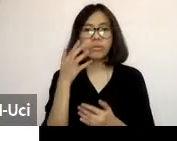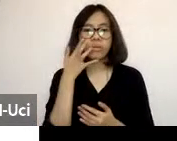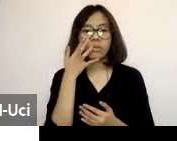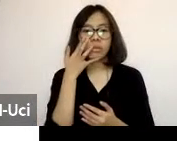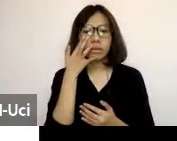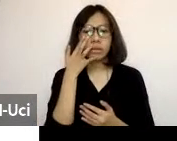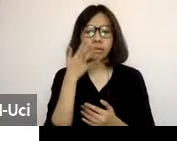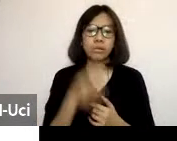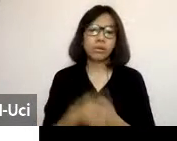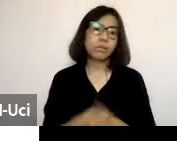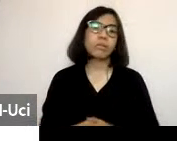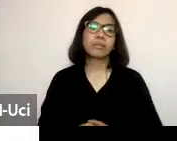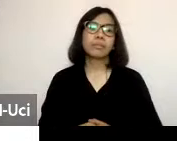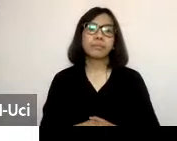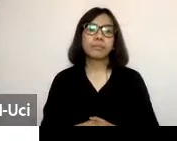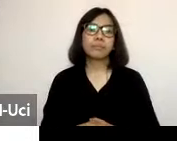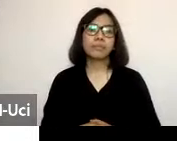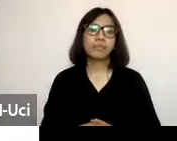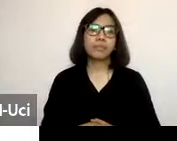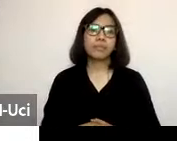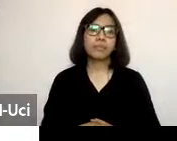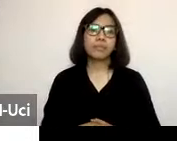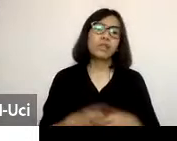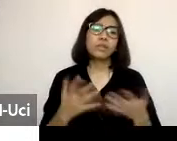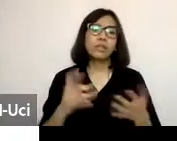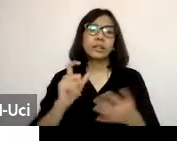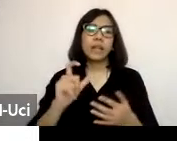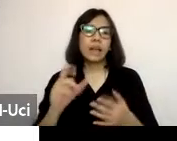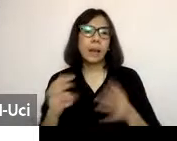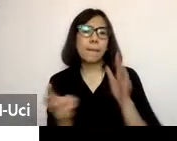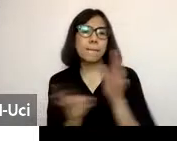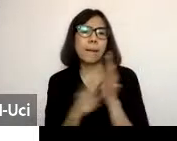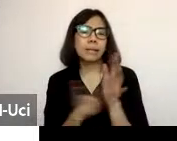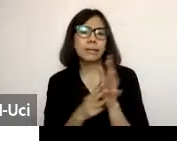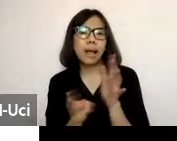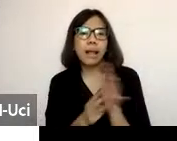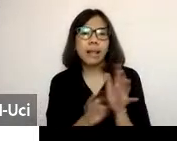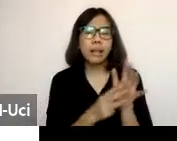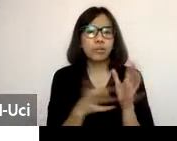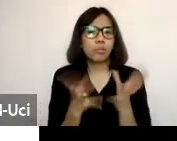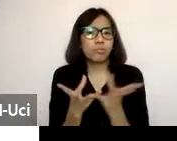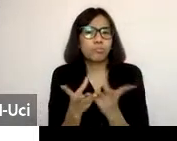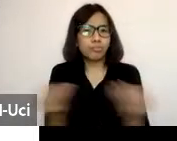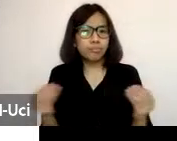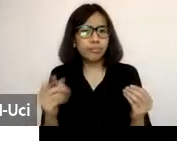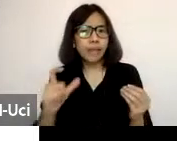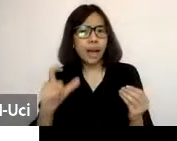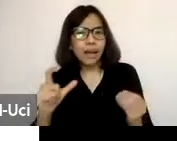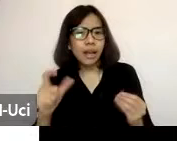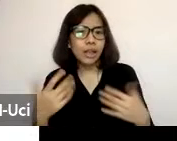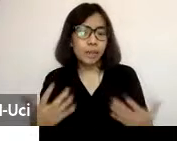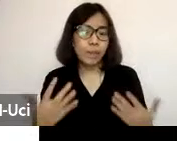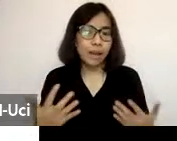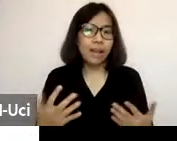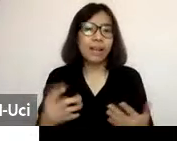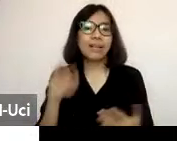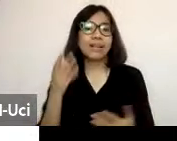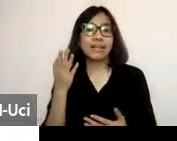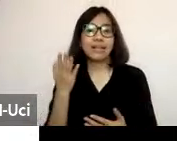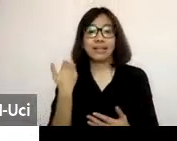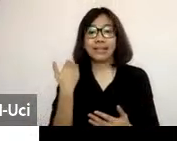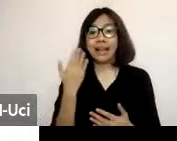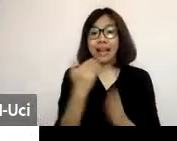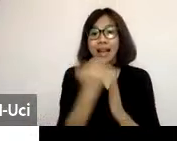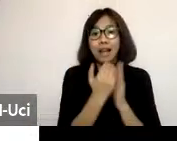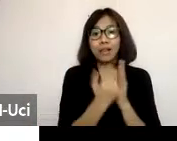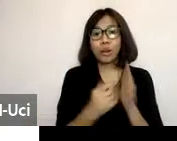nah bagaimana profil kencang senjata tapi Teteh juga Pak Ivan sudah memaparkan bahwa didalam pmsc